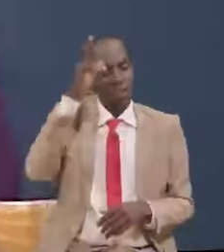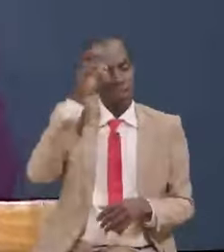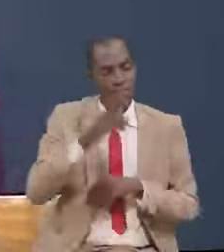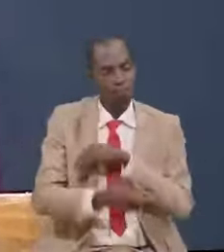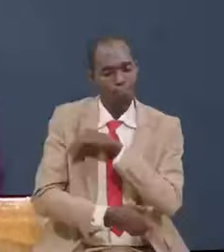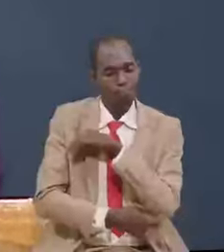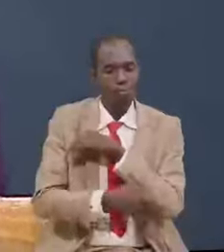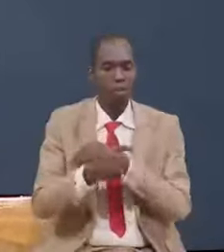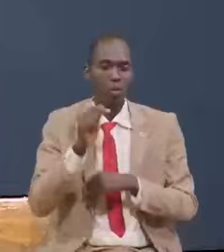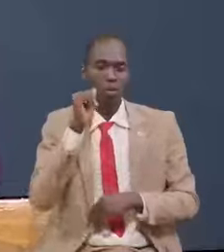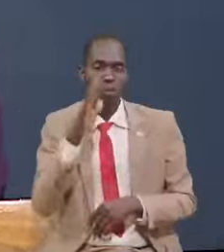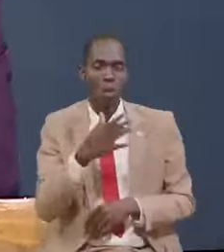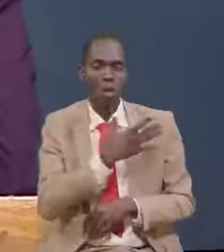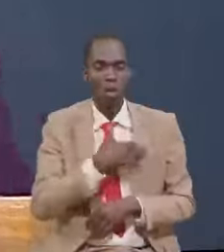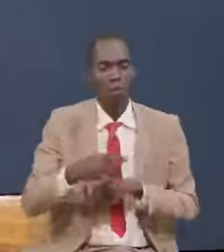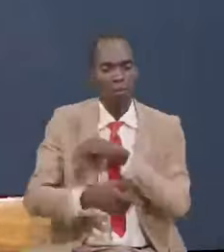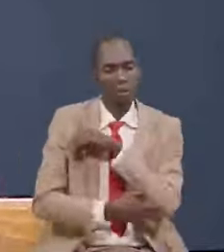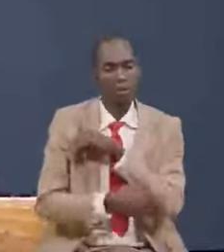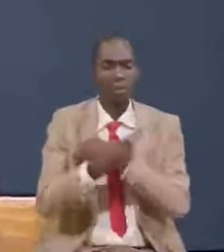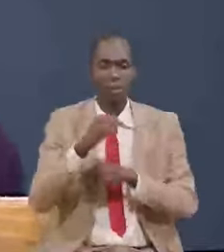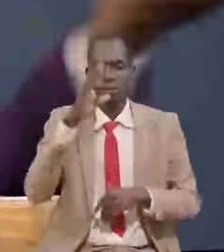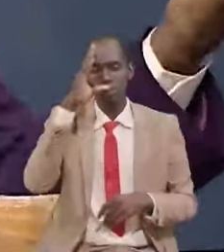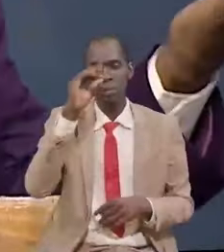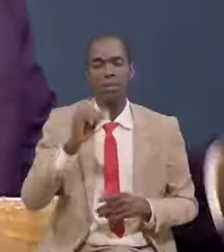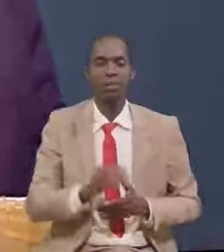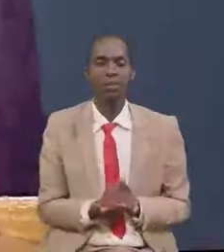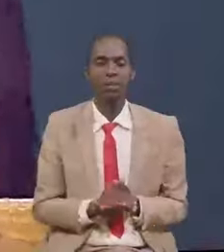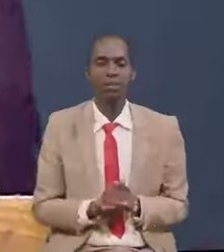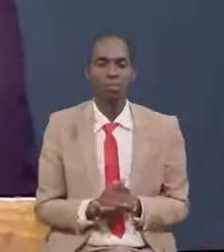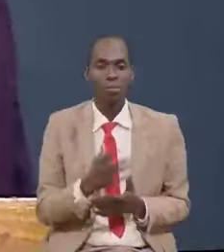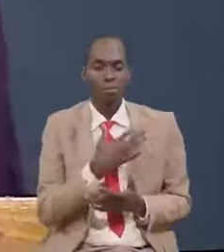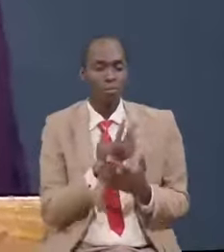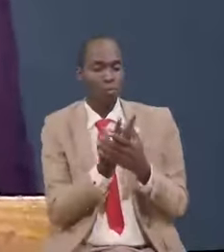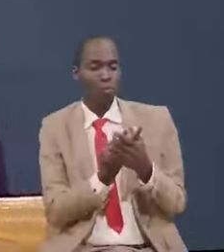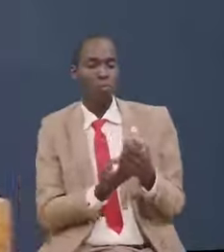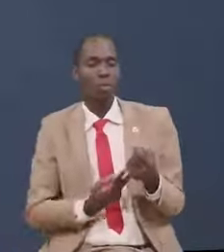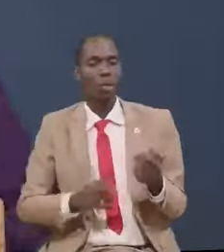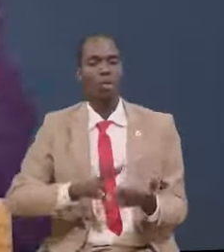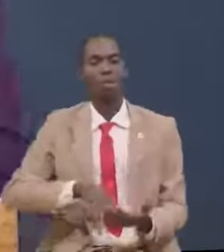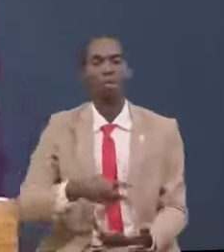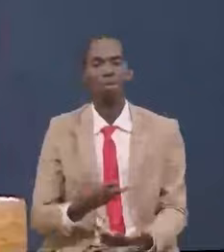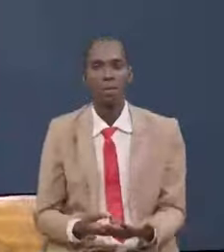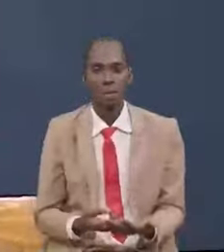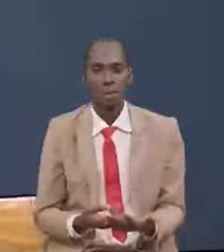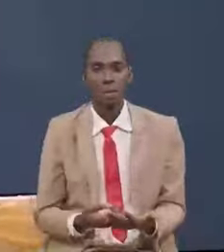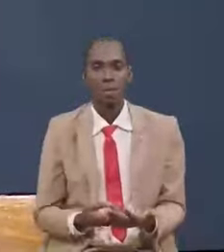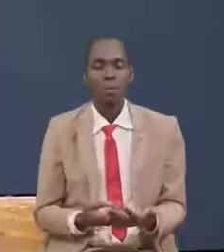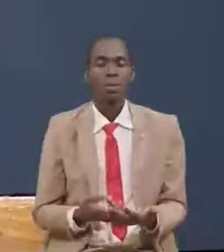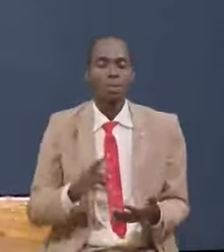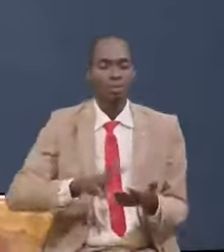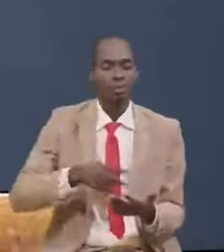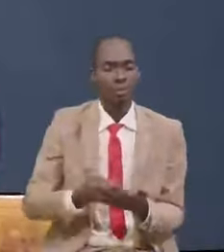Le diable a tenté l'homme et la femme. Et ils ont cédé la domination.